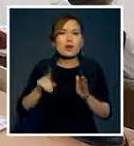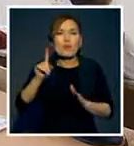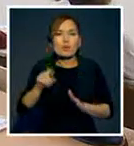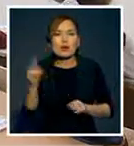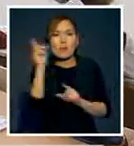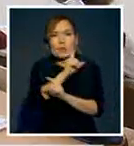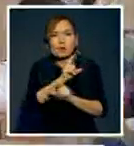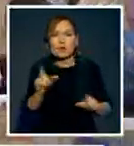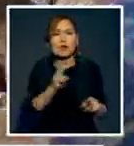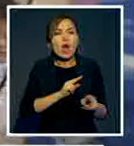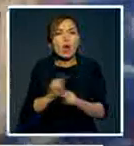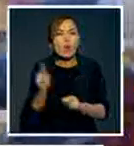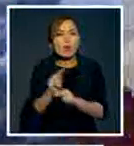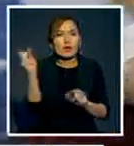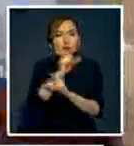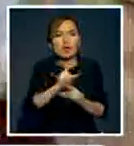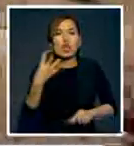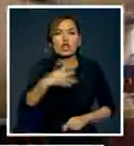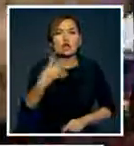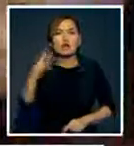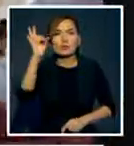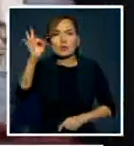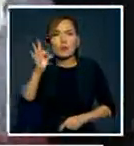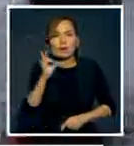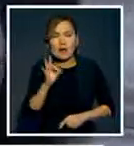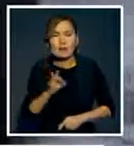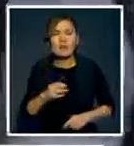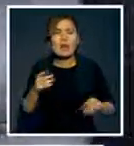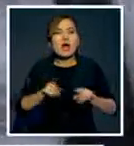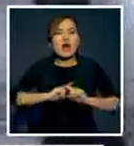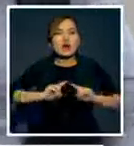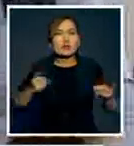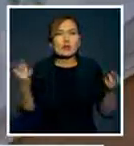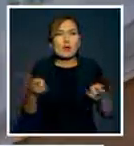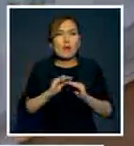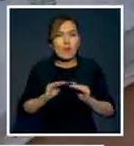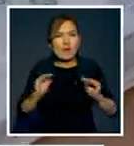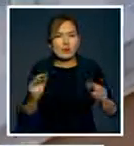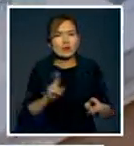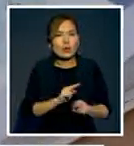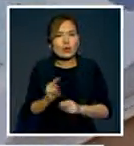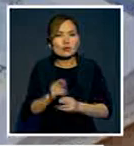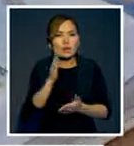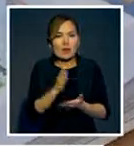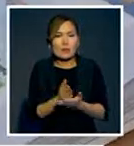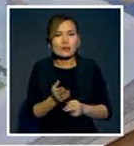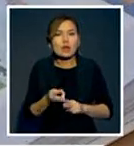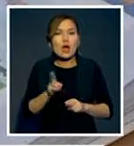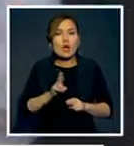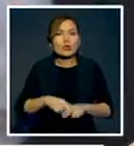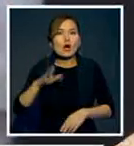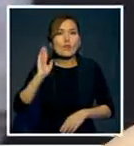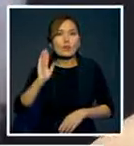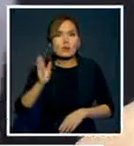жалпы білім беретін оқу ордасының 44% ерекше қажеттілігі бар балаларды қамтып отыр. Дегенмен ол жеткіліксіз